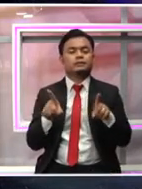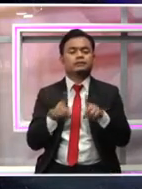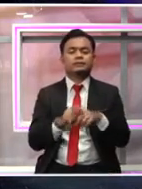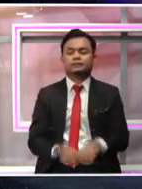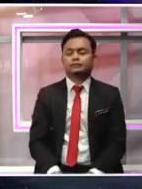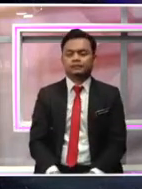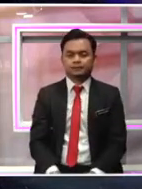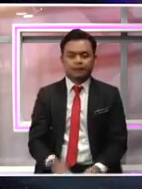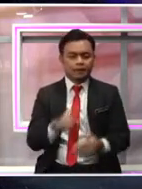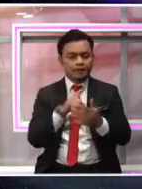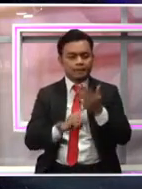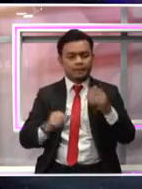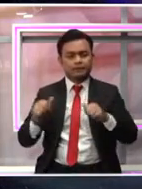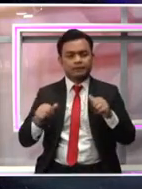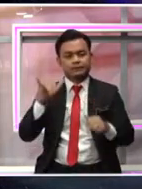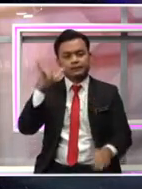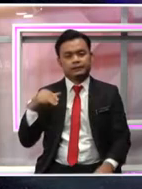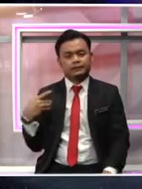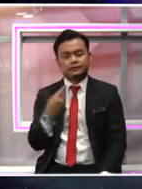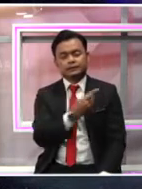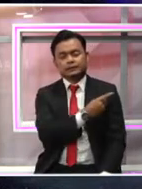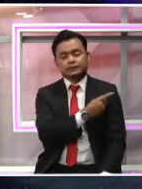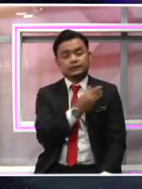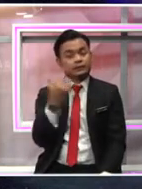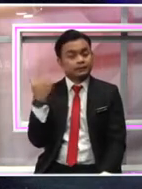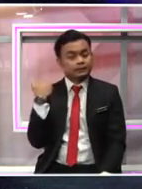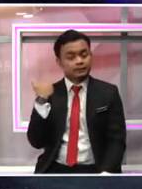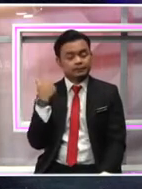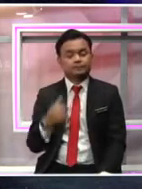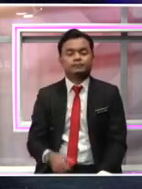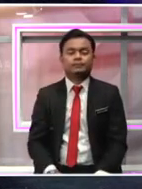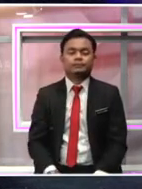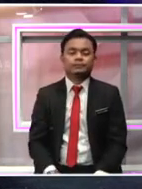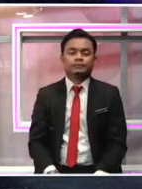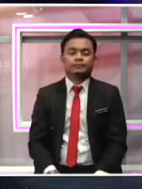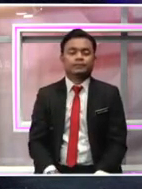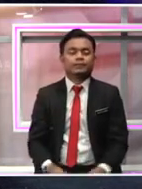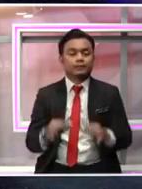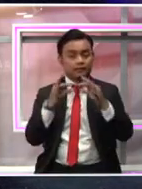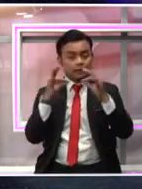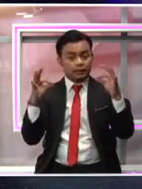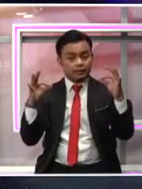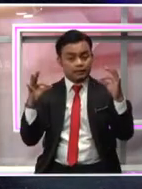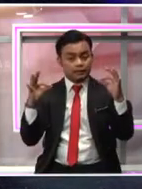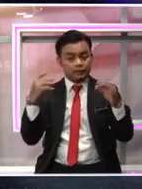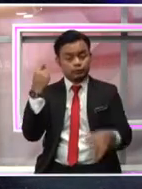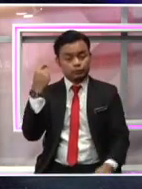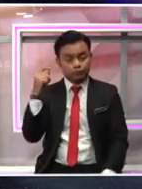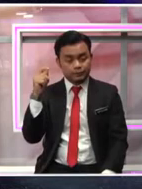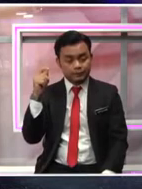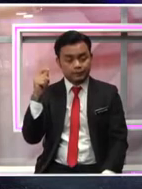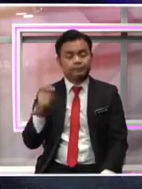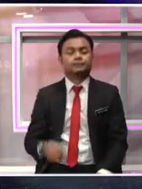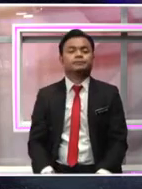platy yang kita ada di hadapan kita nih Oke ini selanjutnya adalah masih ayat tunggal masih ada starjek masa depan like